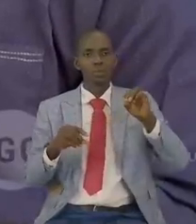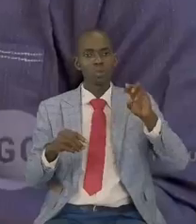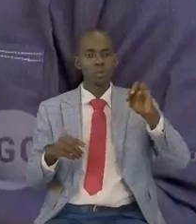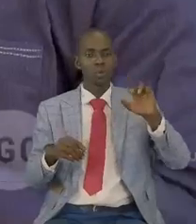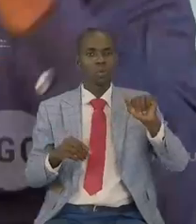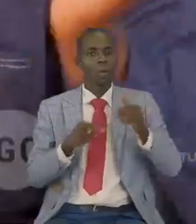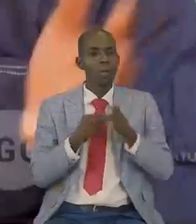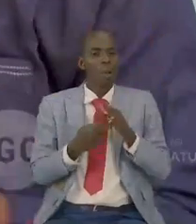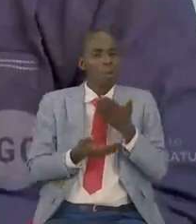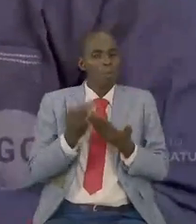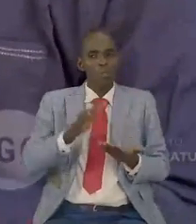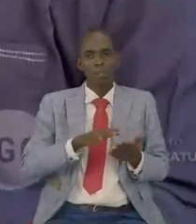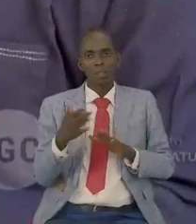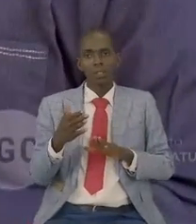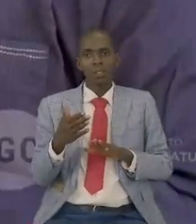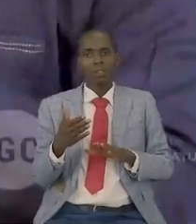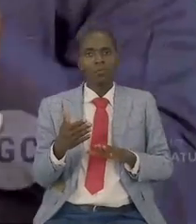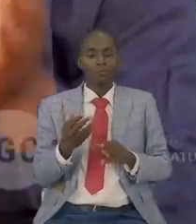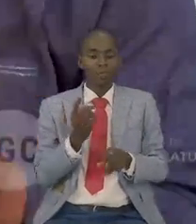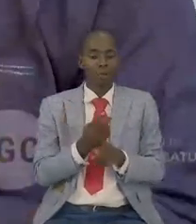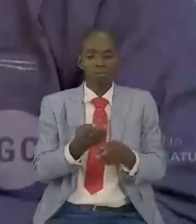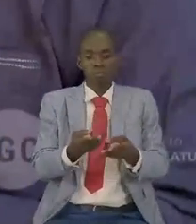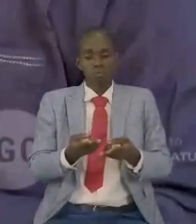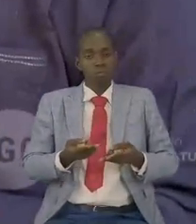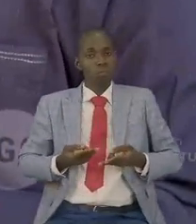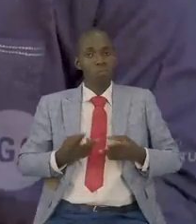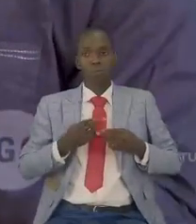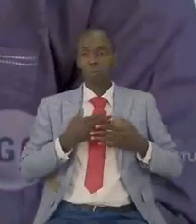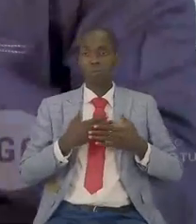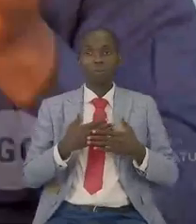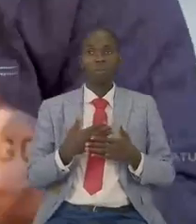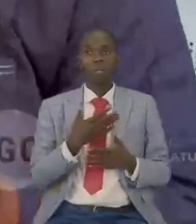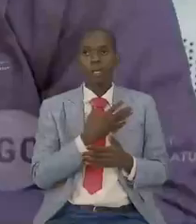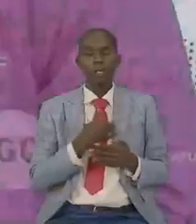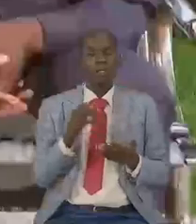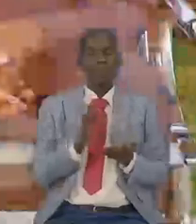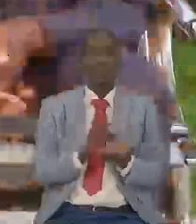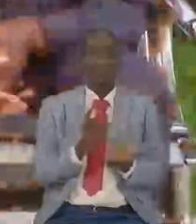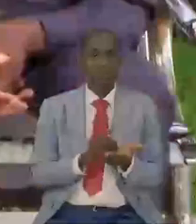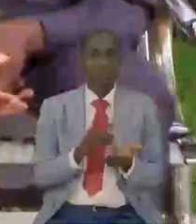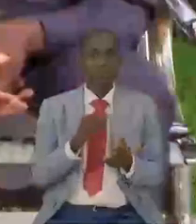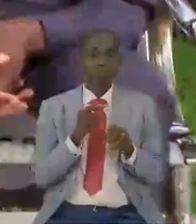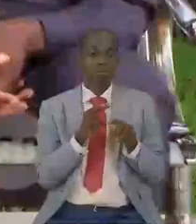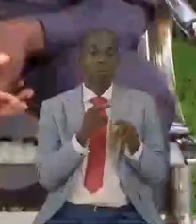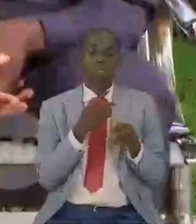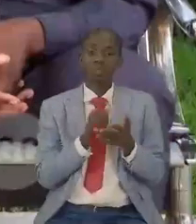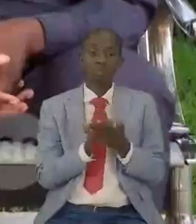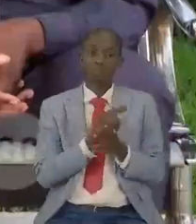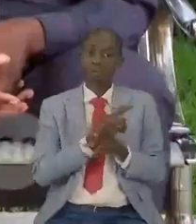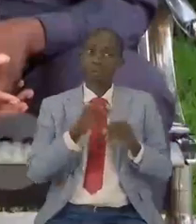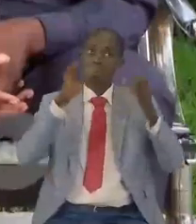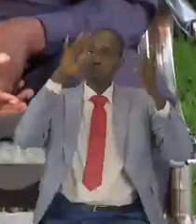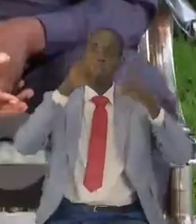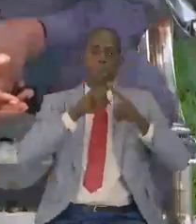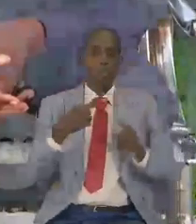Il n'y avait plus d'espoir. Les docteurs ont perdu aussi d'espoir. Ils n'ont pas donné d'espoir. Mais nous avons